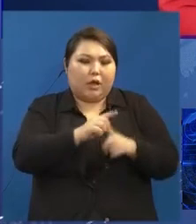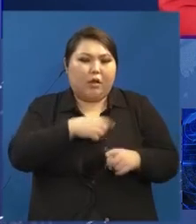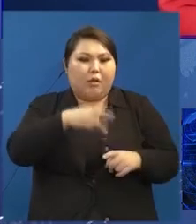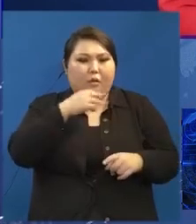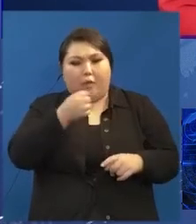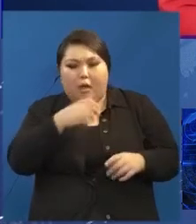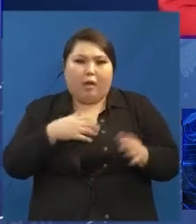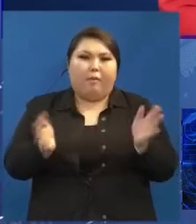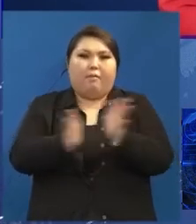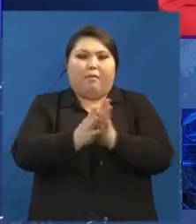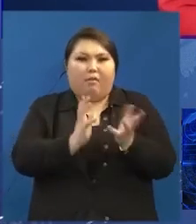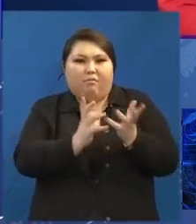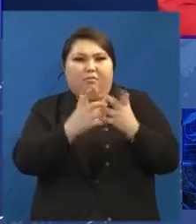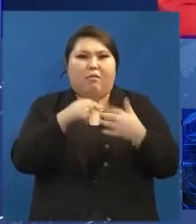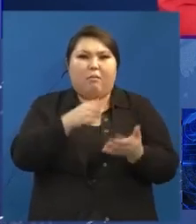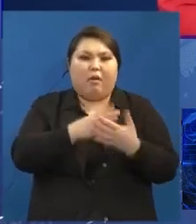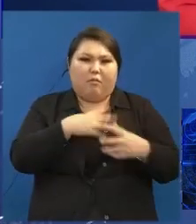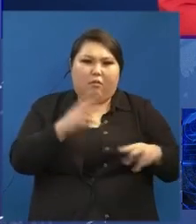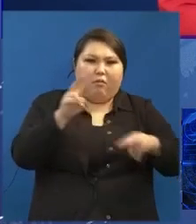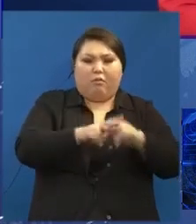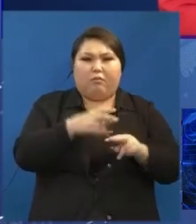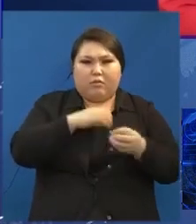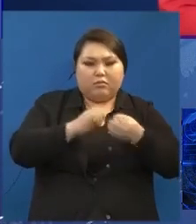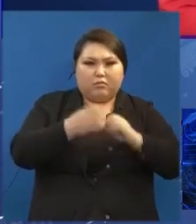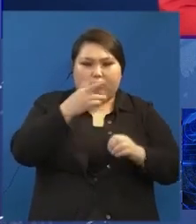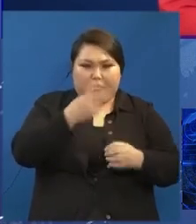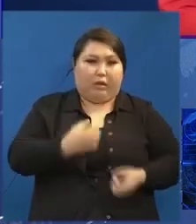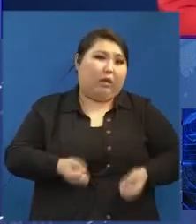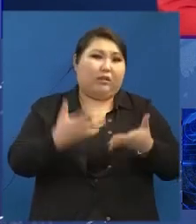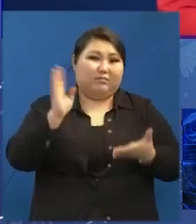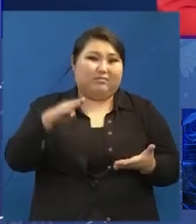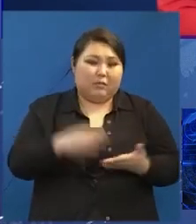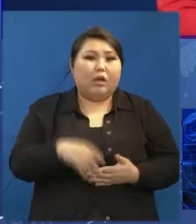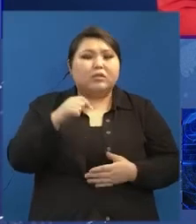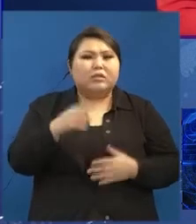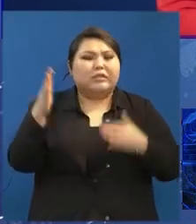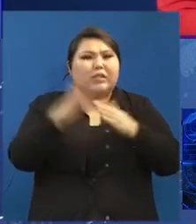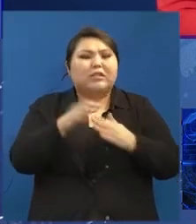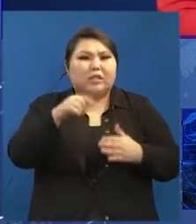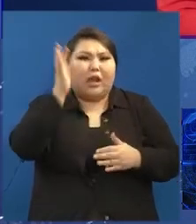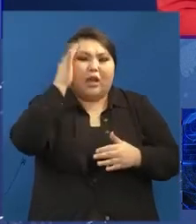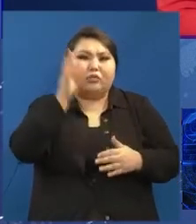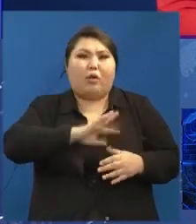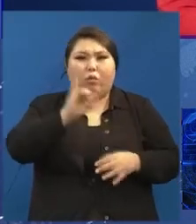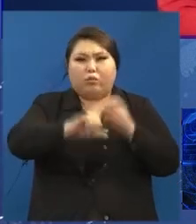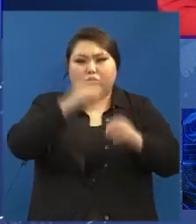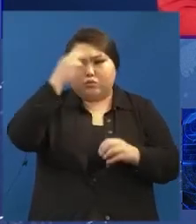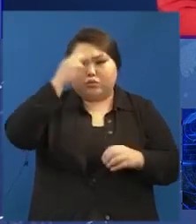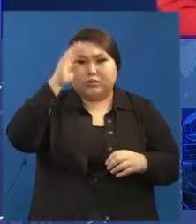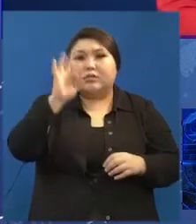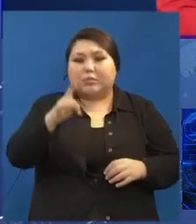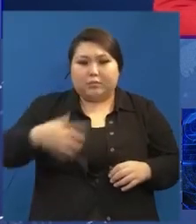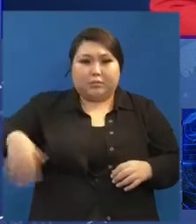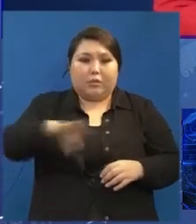мэдээллийн байгууллагуудтай нийлж хавсарж агаад ингээд цагдан хордог юм үзэгдэл бол гарчлаа л да. Тэгэхээр үүнийг тасан зогсоохын тулд олон улсын туршлага юу байна?